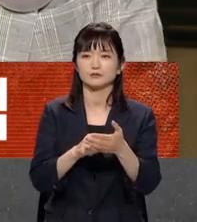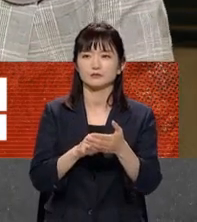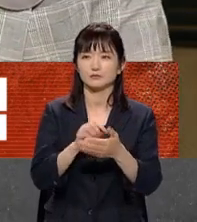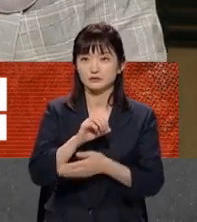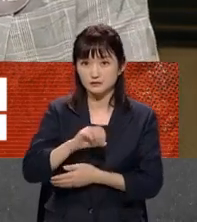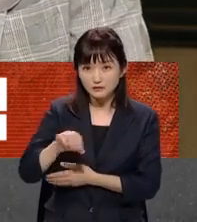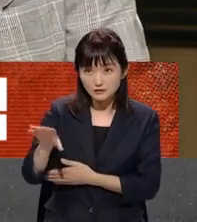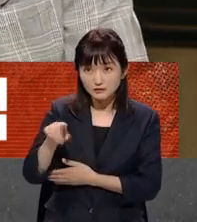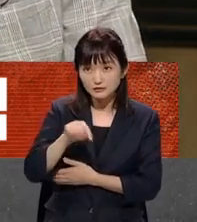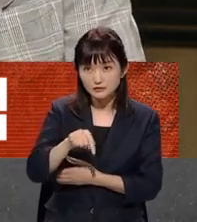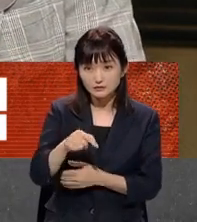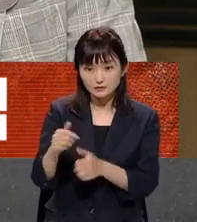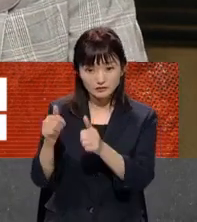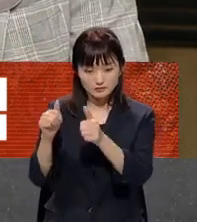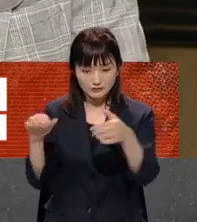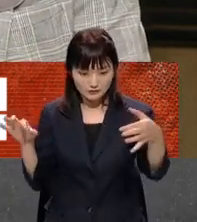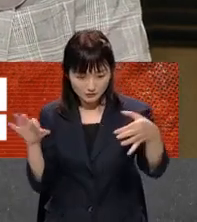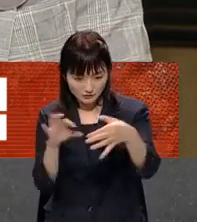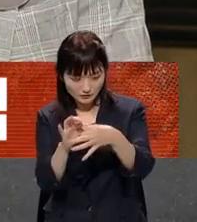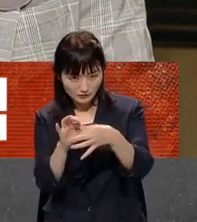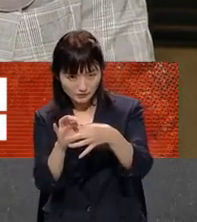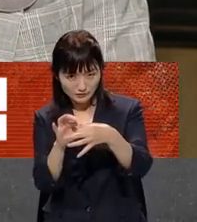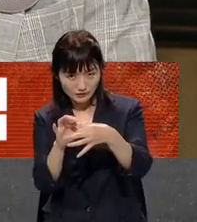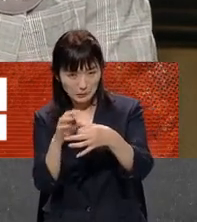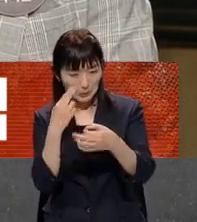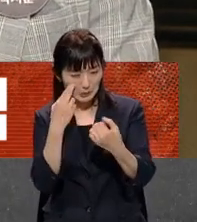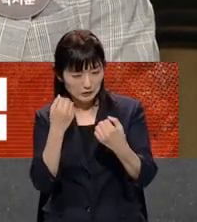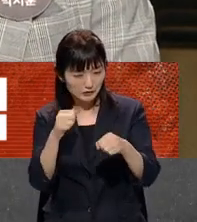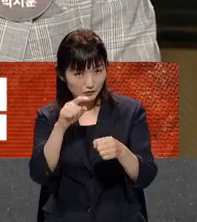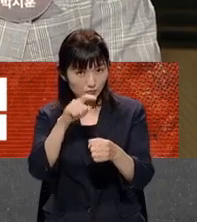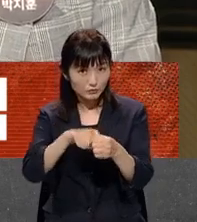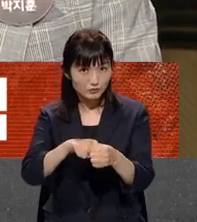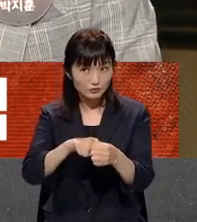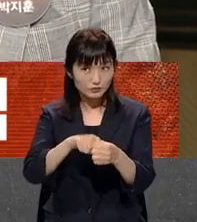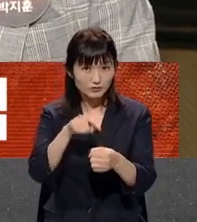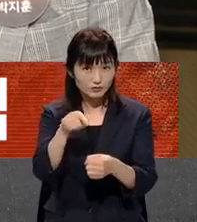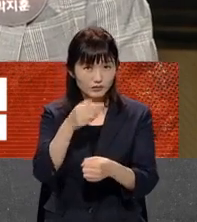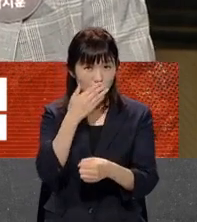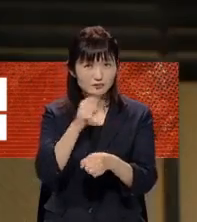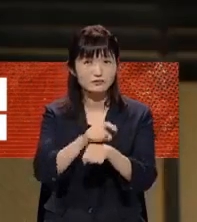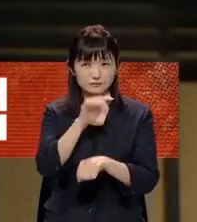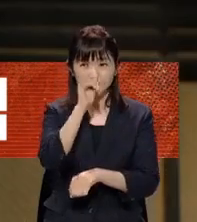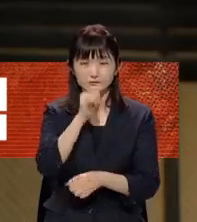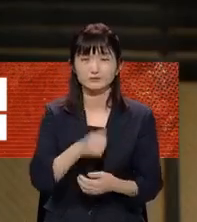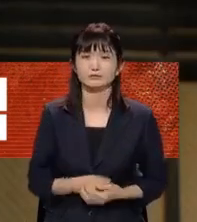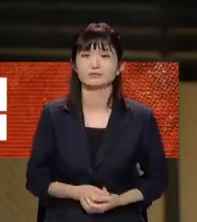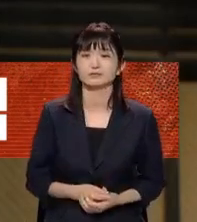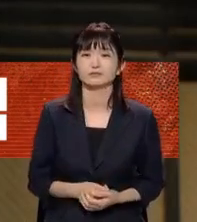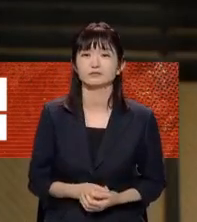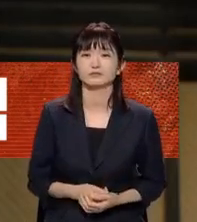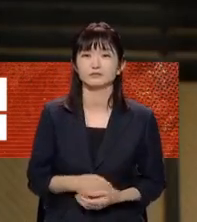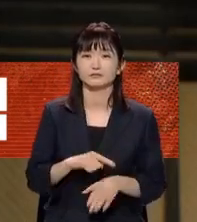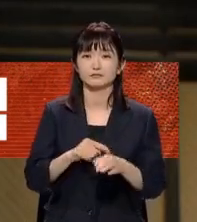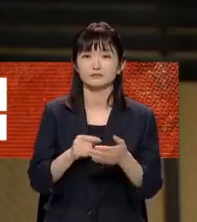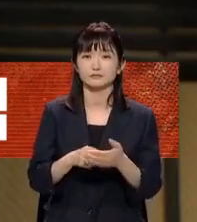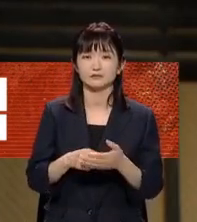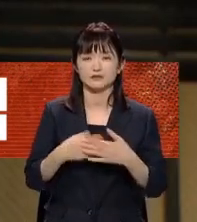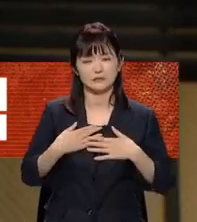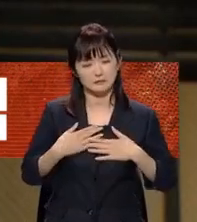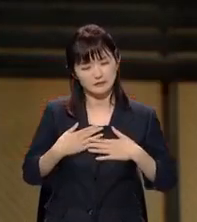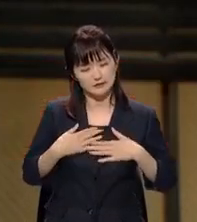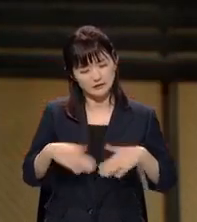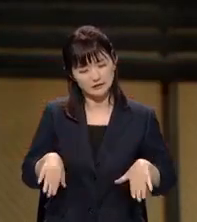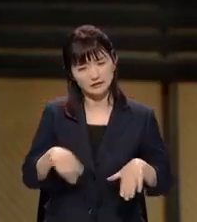것도 척 연기하려고 그런게 아니냐 그럴 가능성도 배제할 수가 없어요 심신미약 심신상실